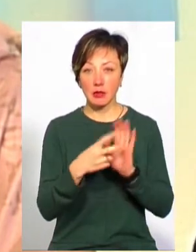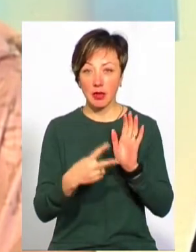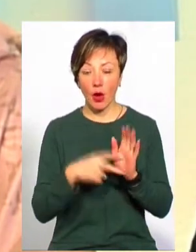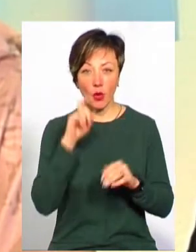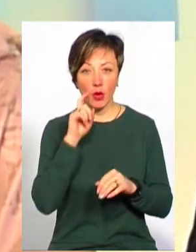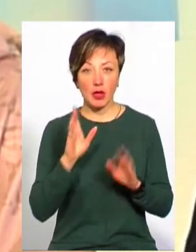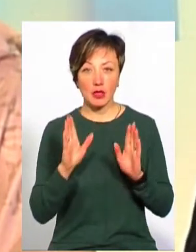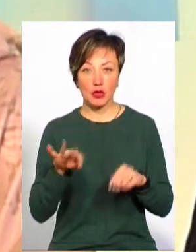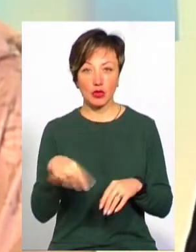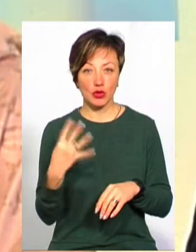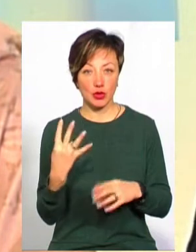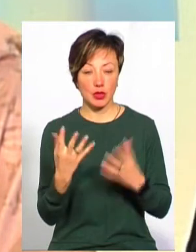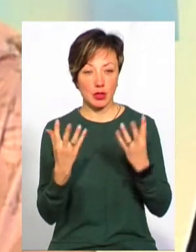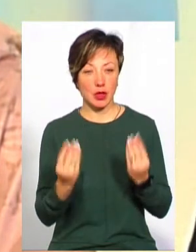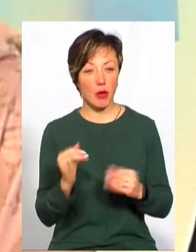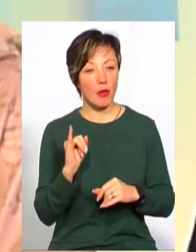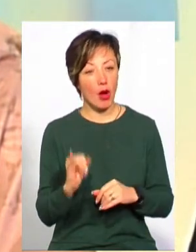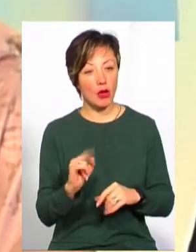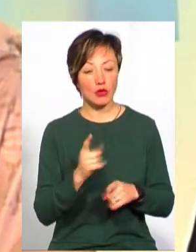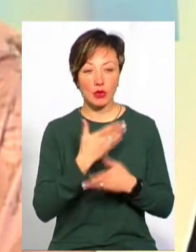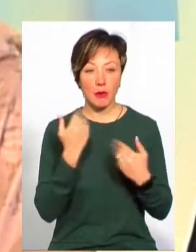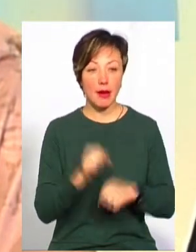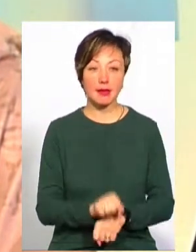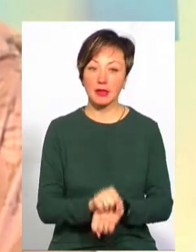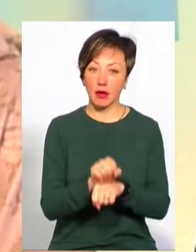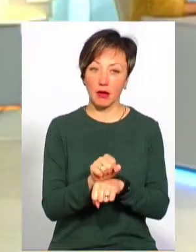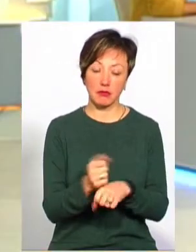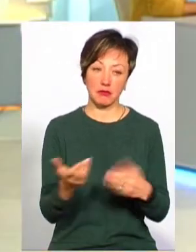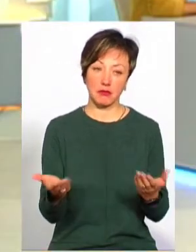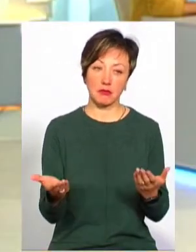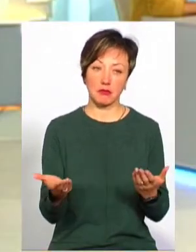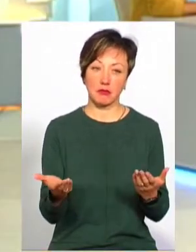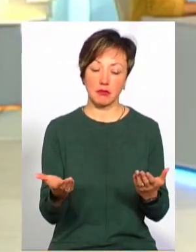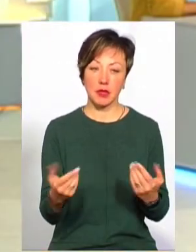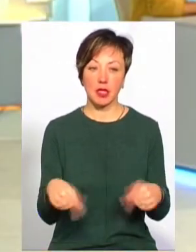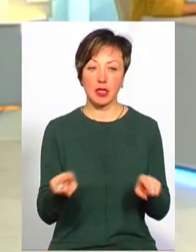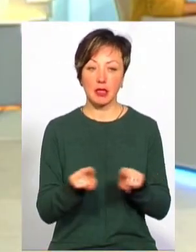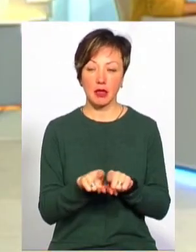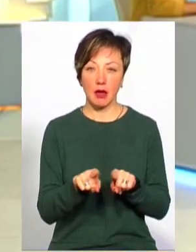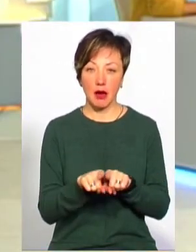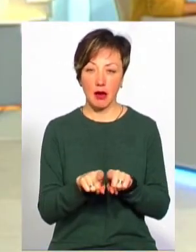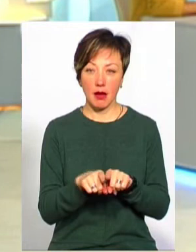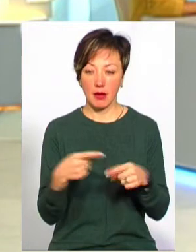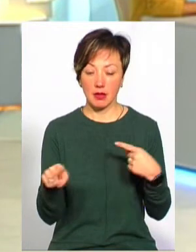в Україні тільки 44 дня. Погано, що немає страйків. Ну і так от.